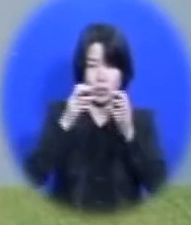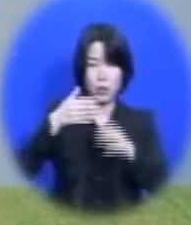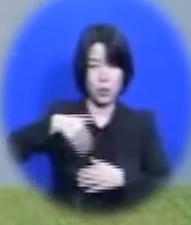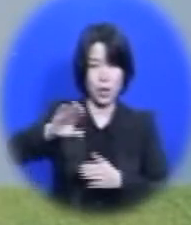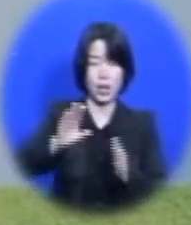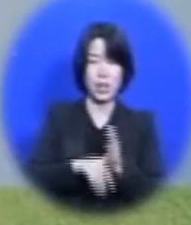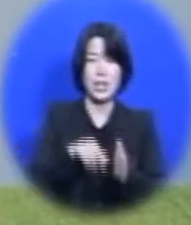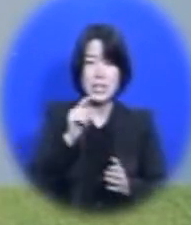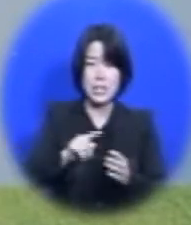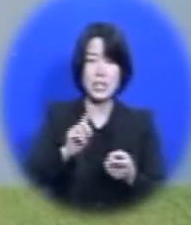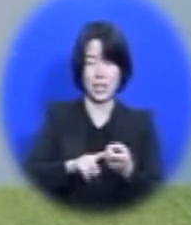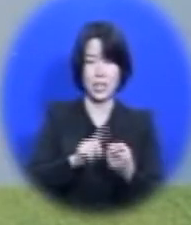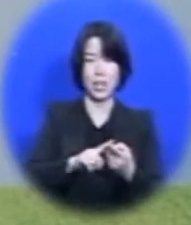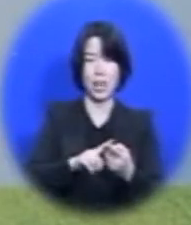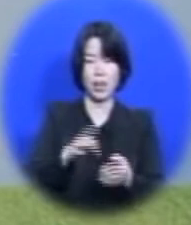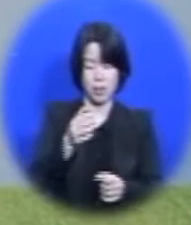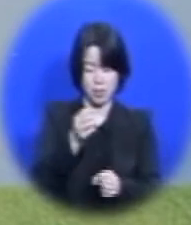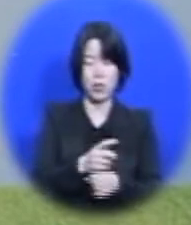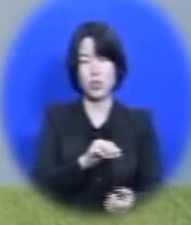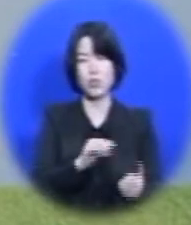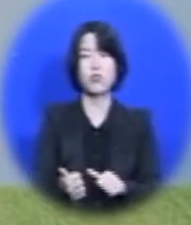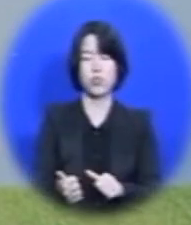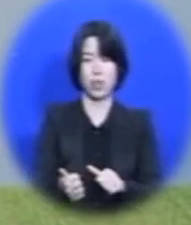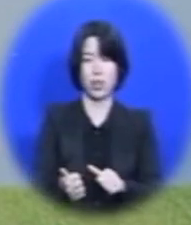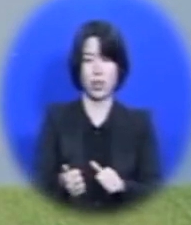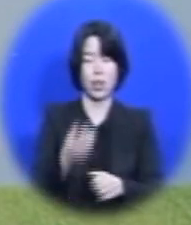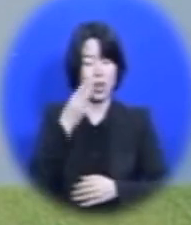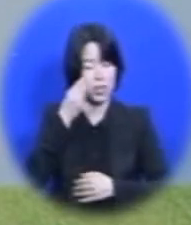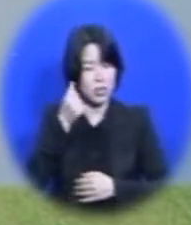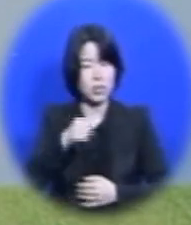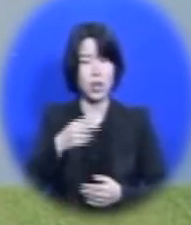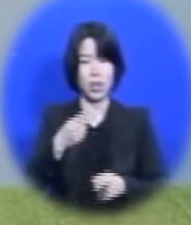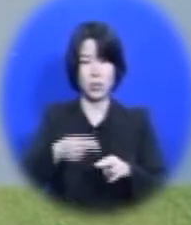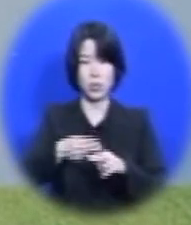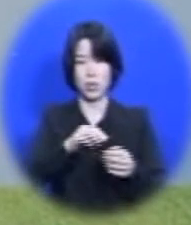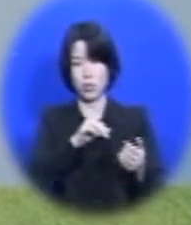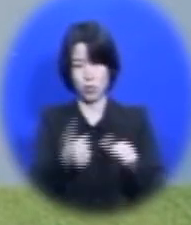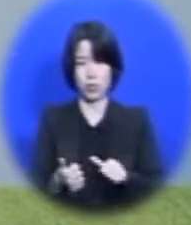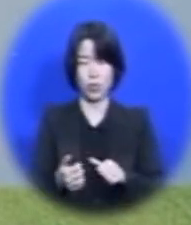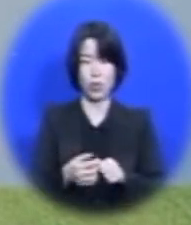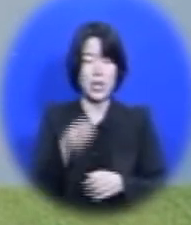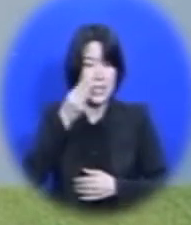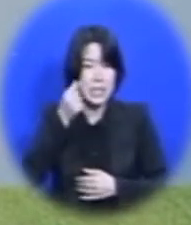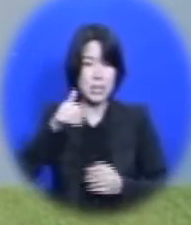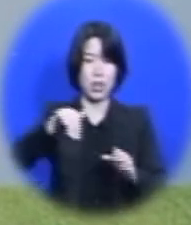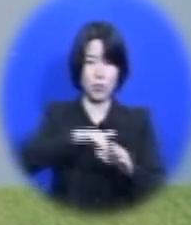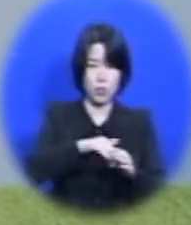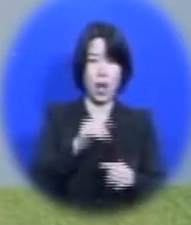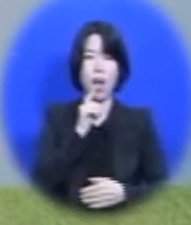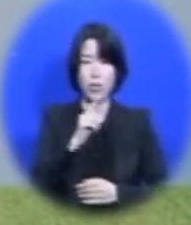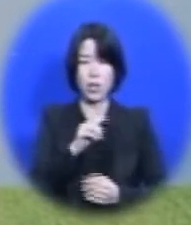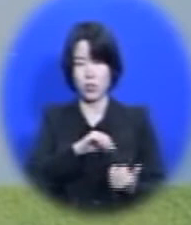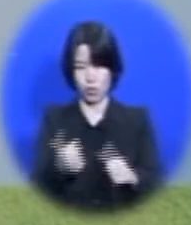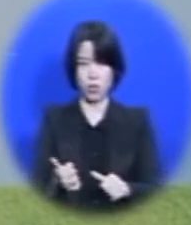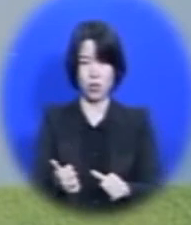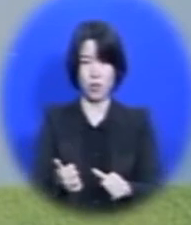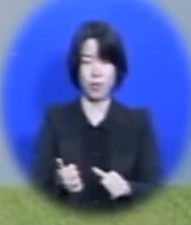자체가 벌써 죽는 겁니다. 익숙한 음식에서 죽는 것입니다. 익숙한 문화와 언어에서 죽는